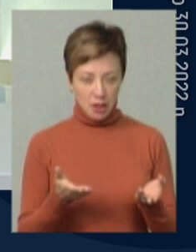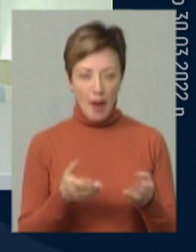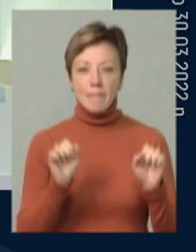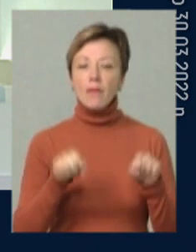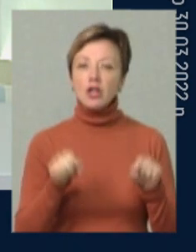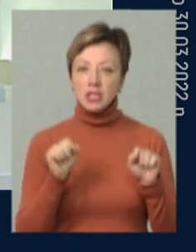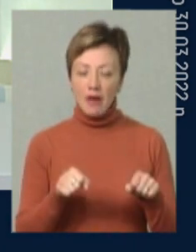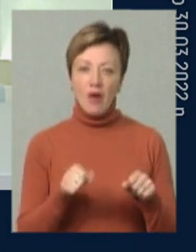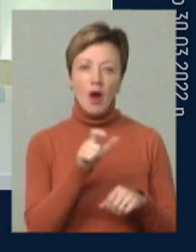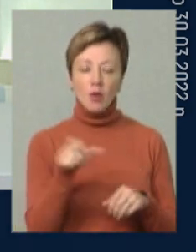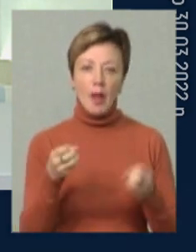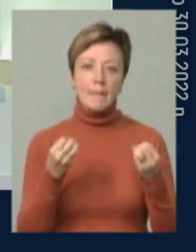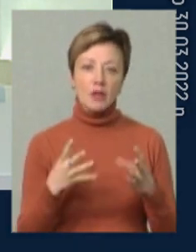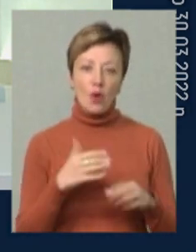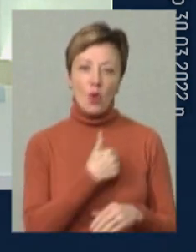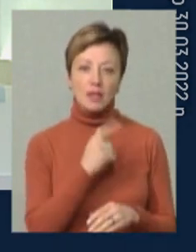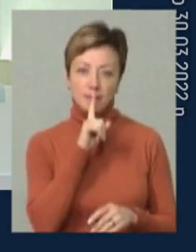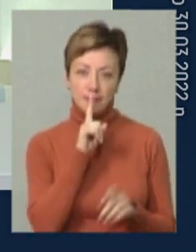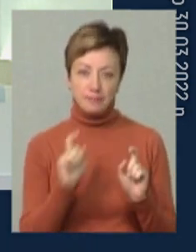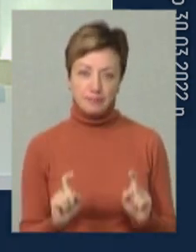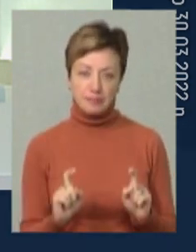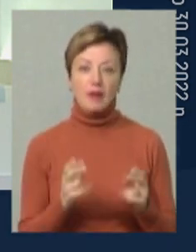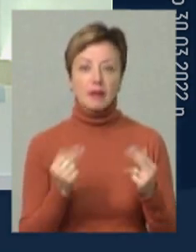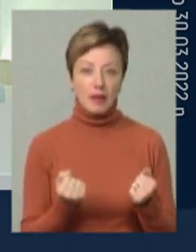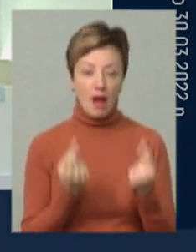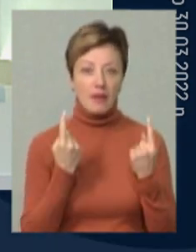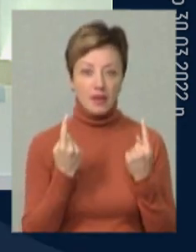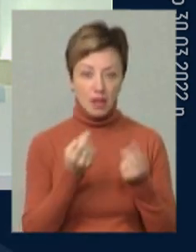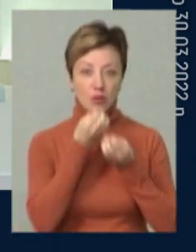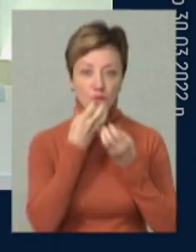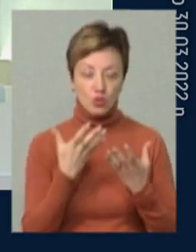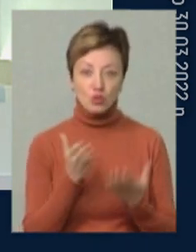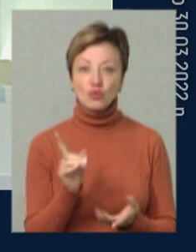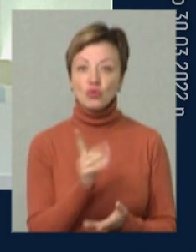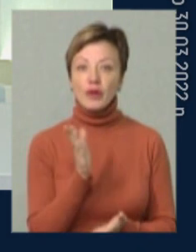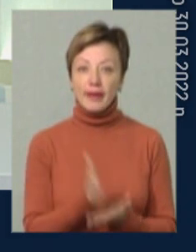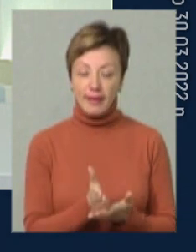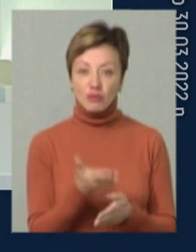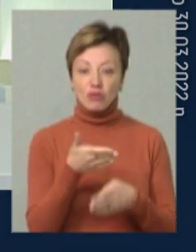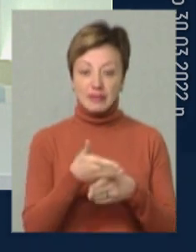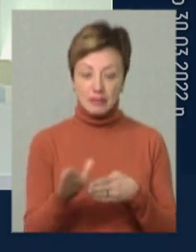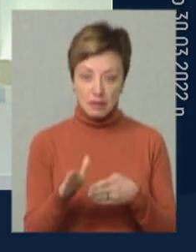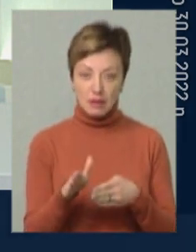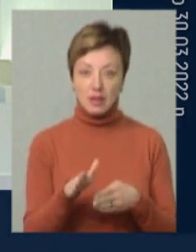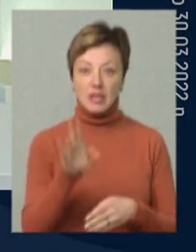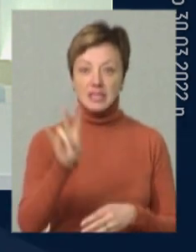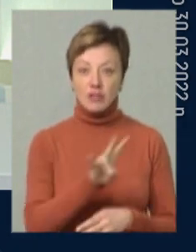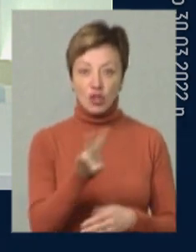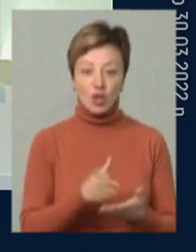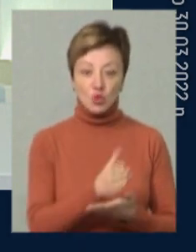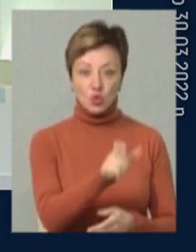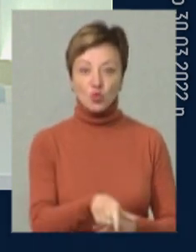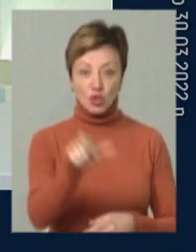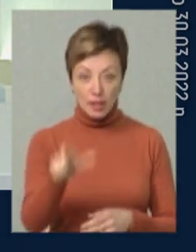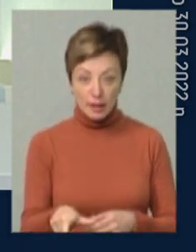цілком можливо, що люди просто хочуть відсидітися. Так, є великий плюс, що є частина священнослужителів,